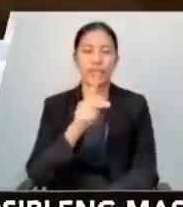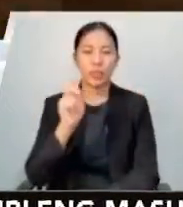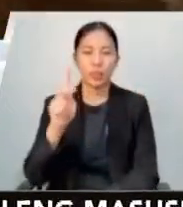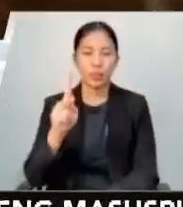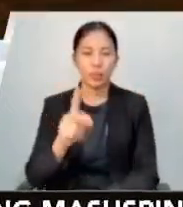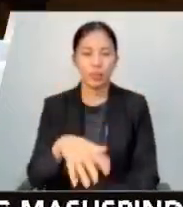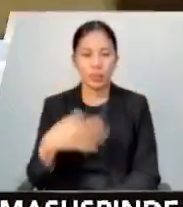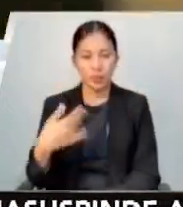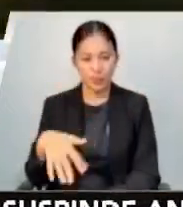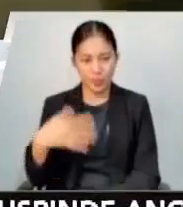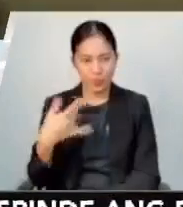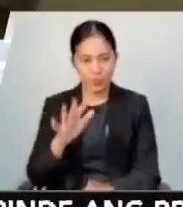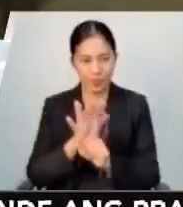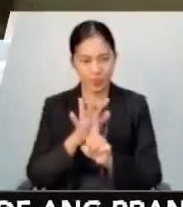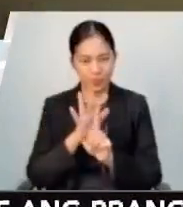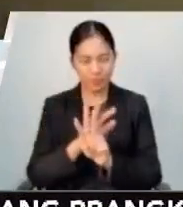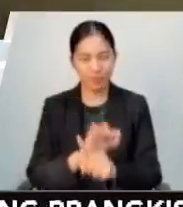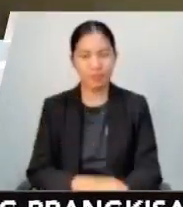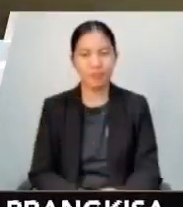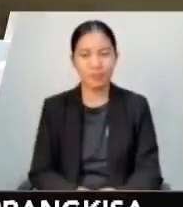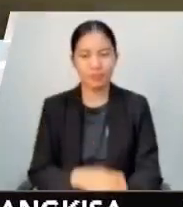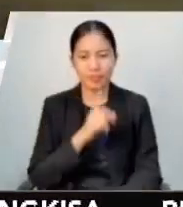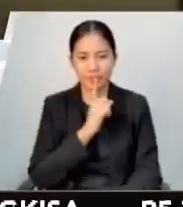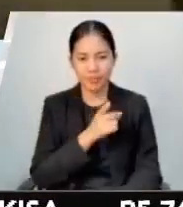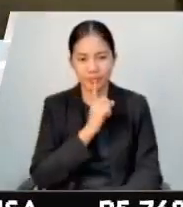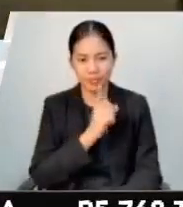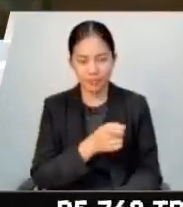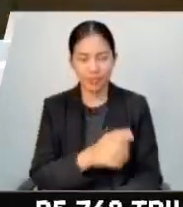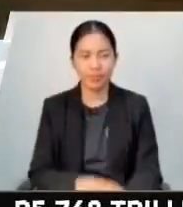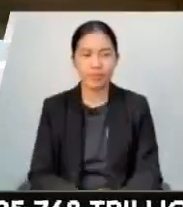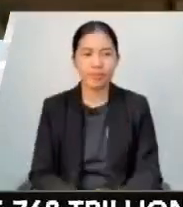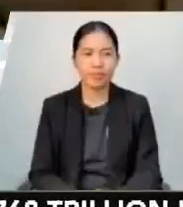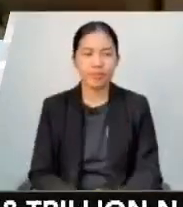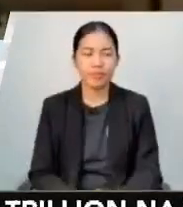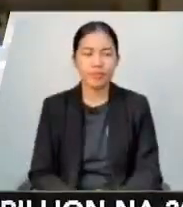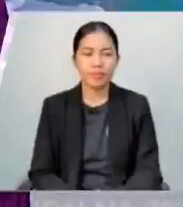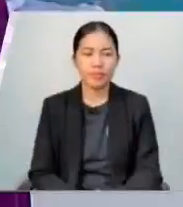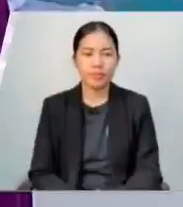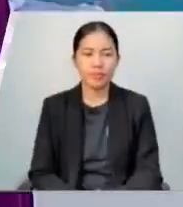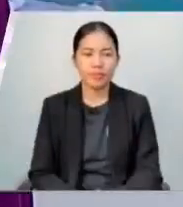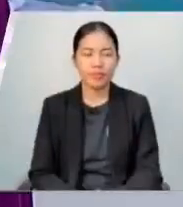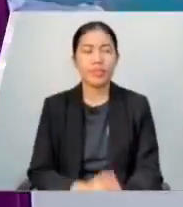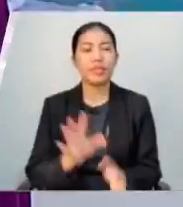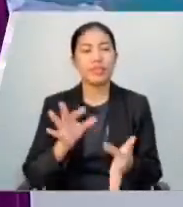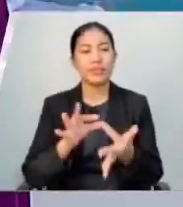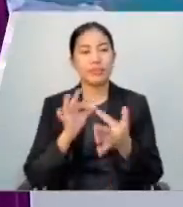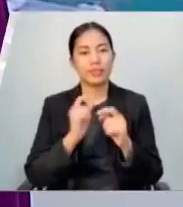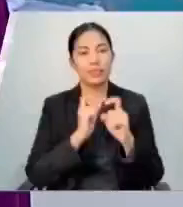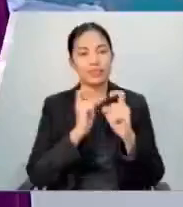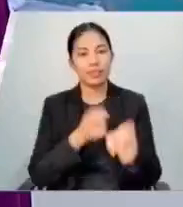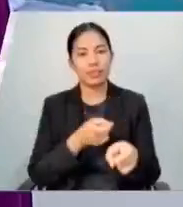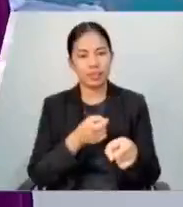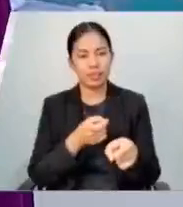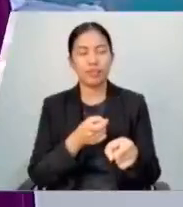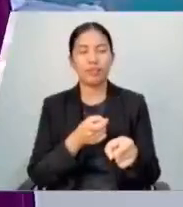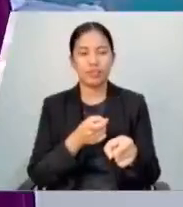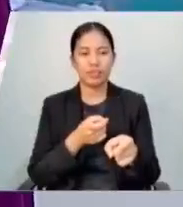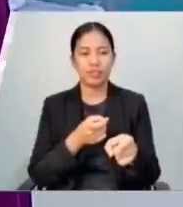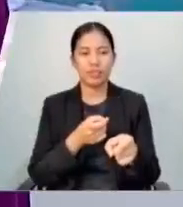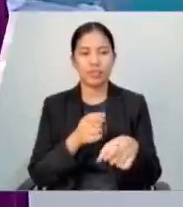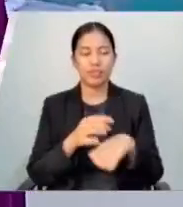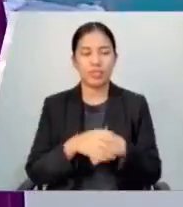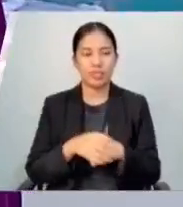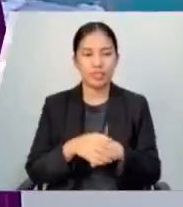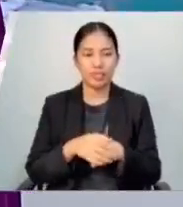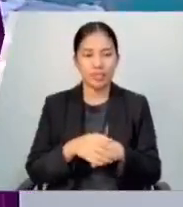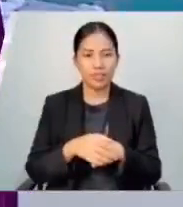Trending! Talaga nga naman, di ba? Ang galing. Ano ba yung mga special gift na binibigay? Tayo na yung nagbibigay, eh, di ba?